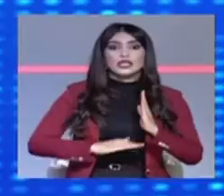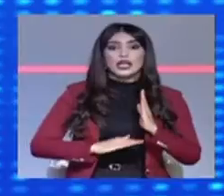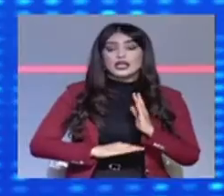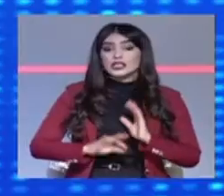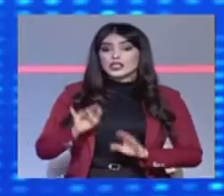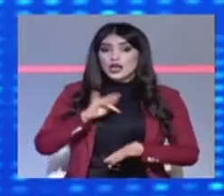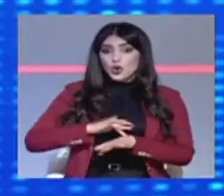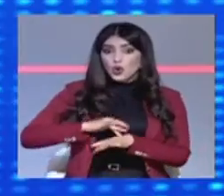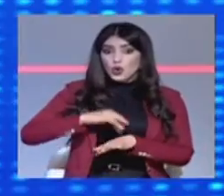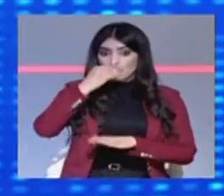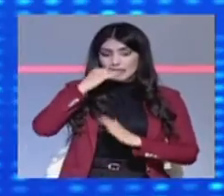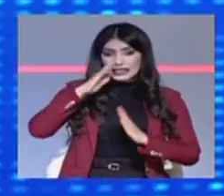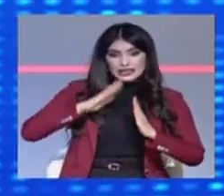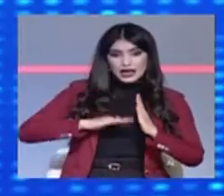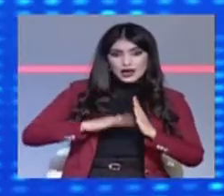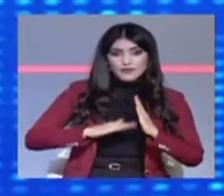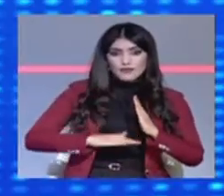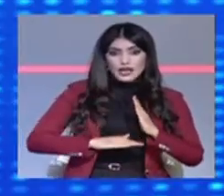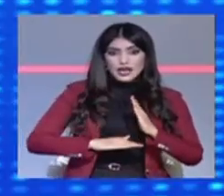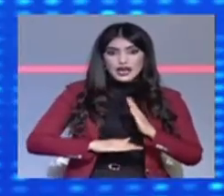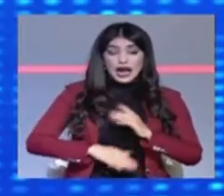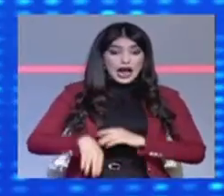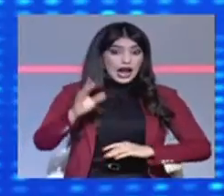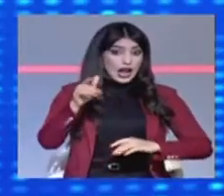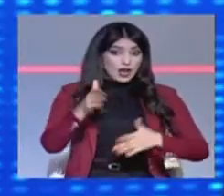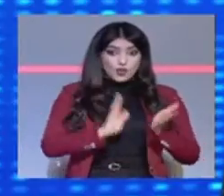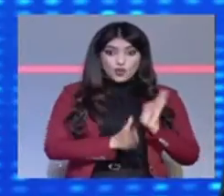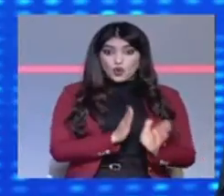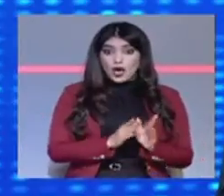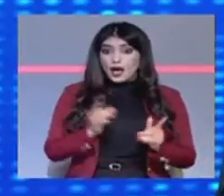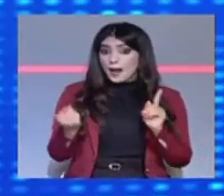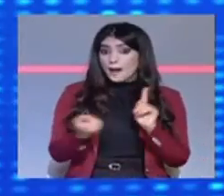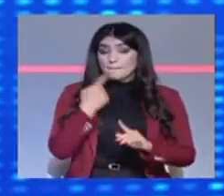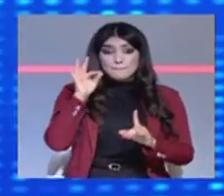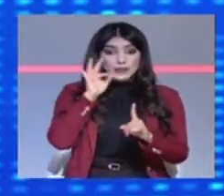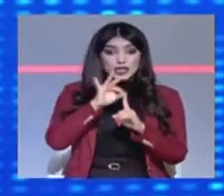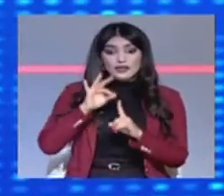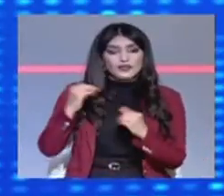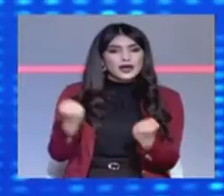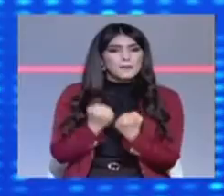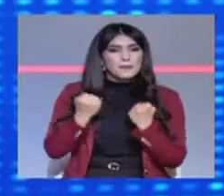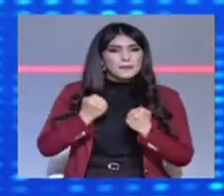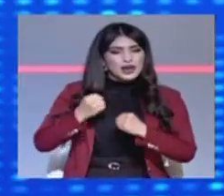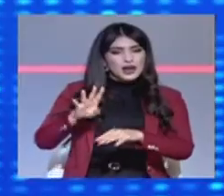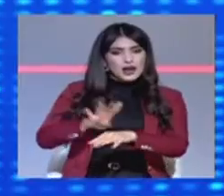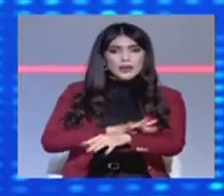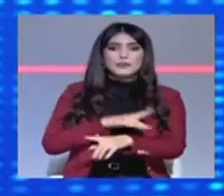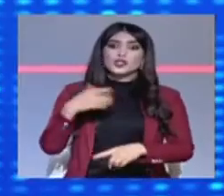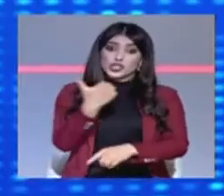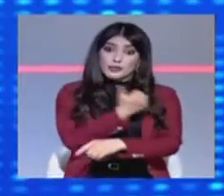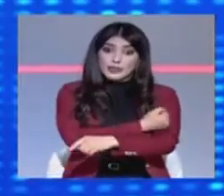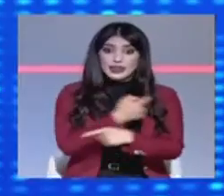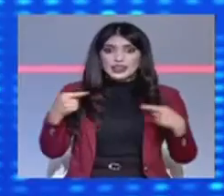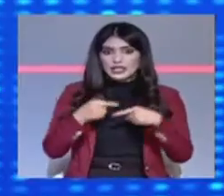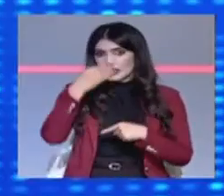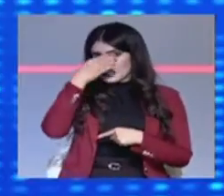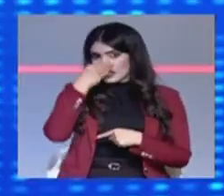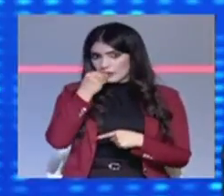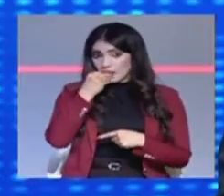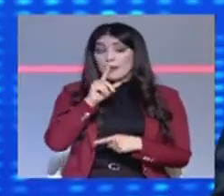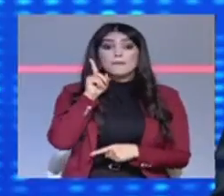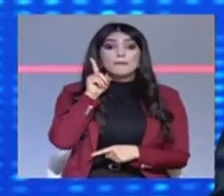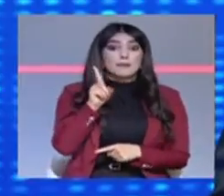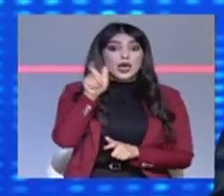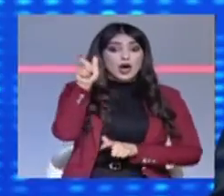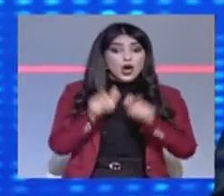وتخفيف الضغط عن النظام الصحي هي ابرز اهداف الحمله التوعويه للتلقيح ضد الغريب ان الا ان عددا